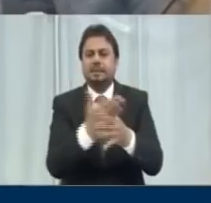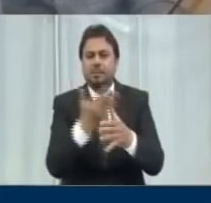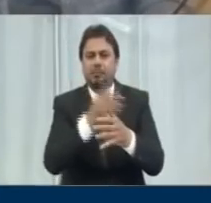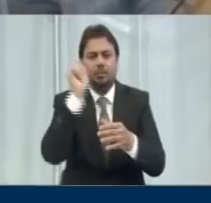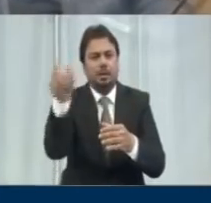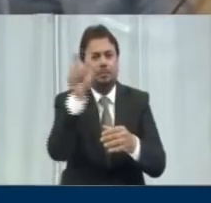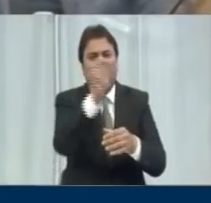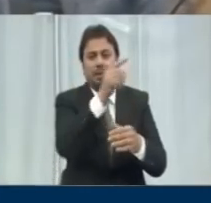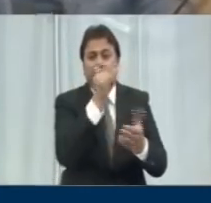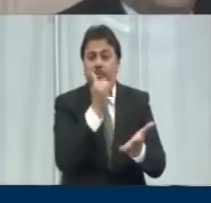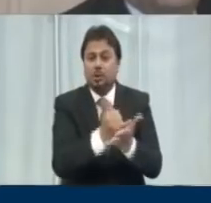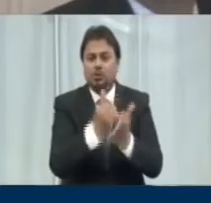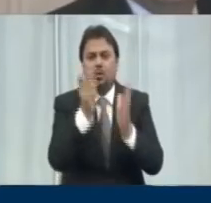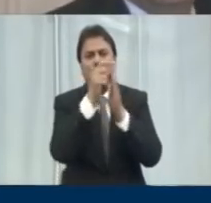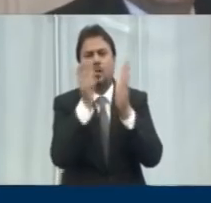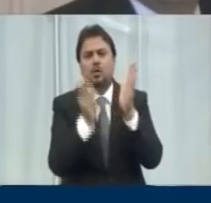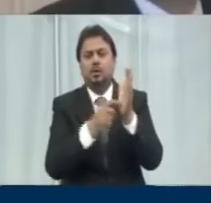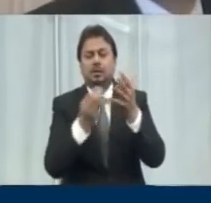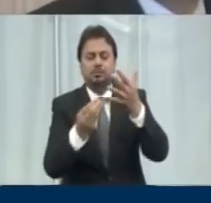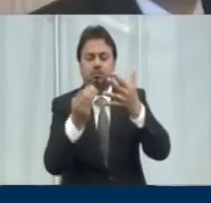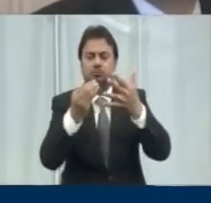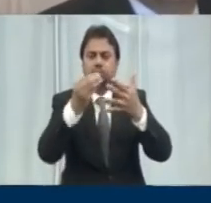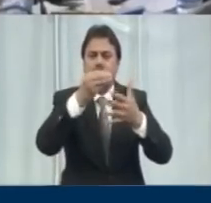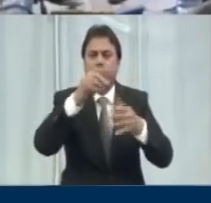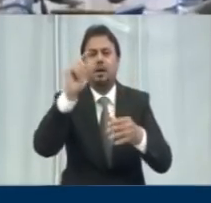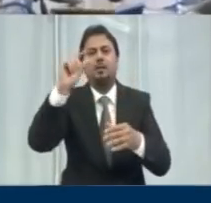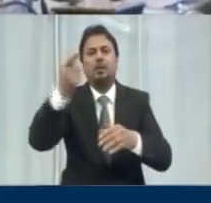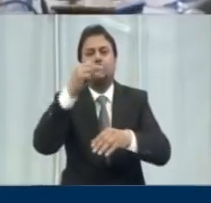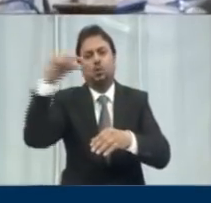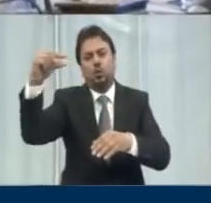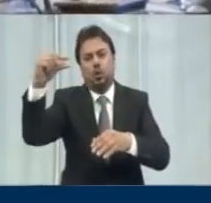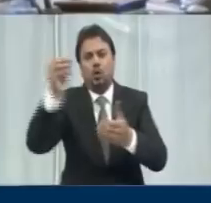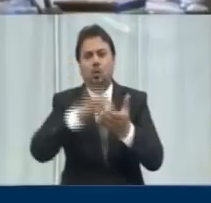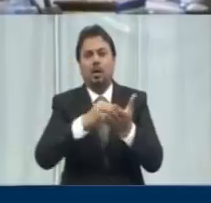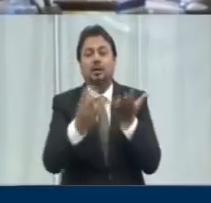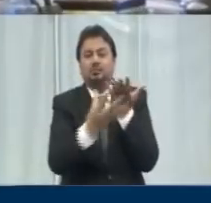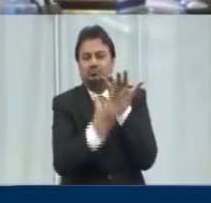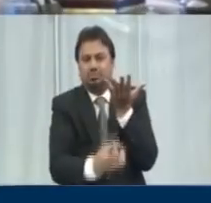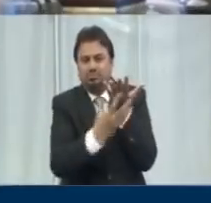وظيفية للمشمولين بقانون التدرج الطبي، وعدم